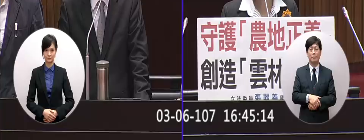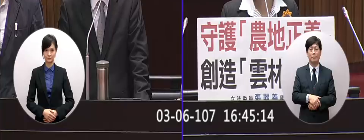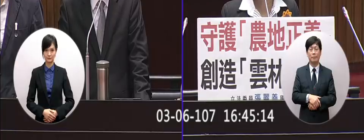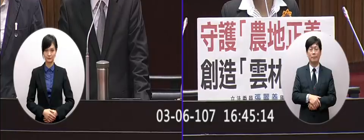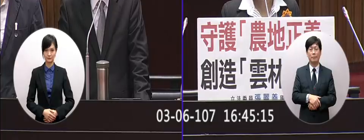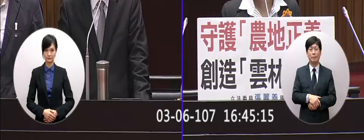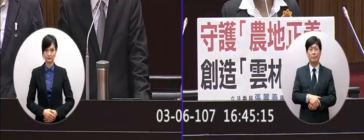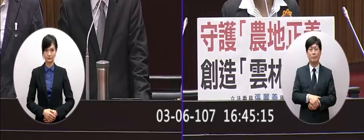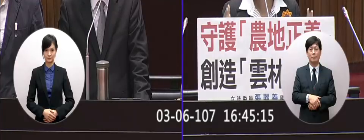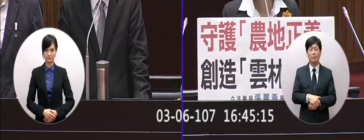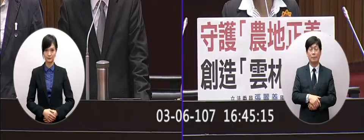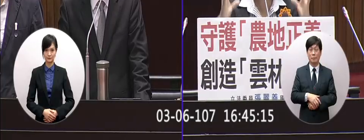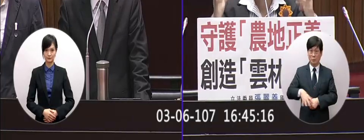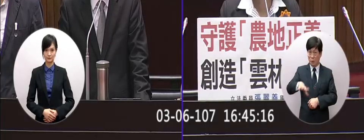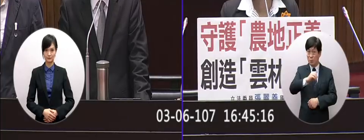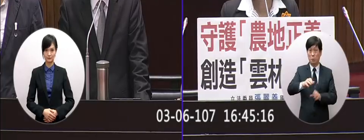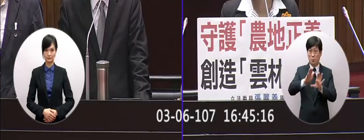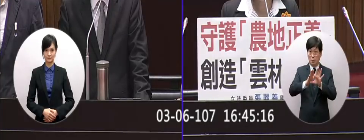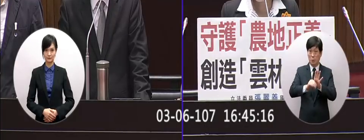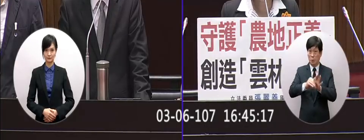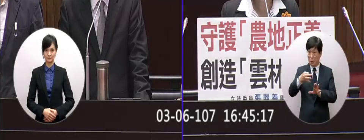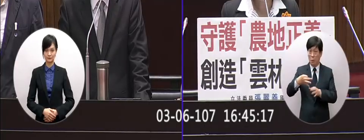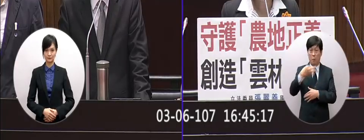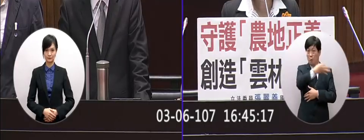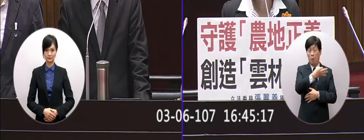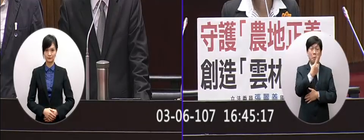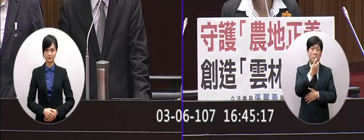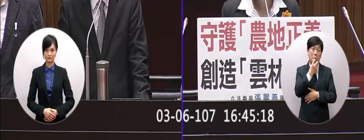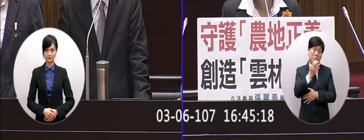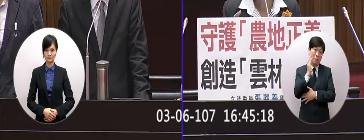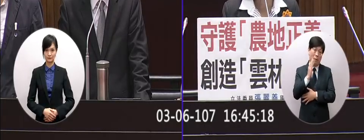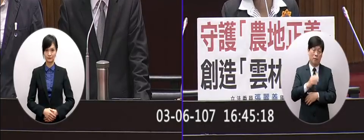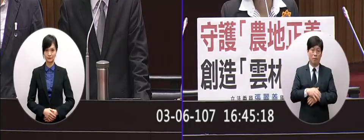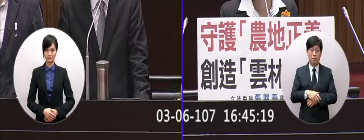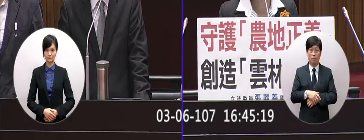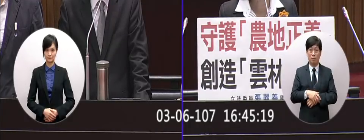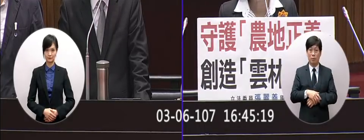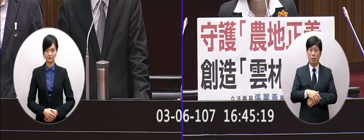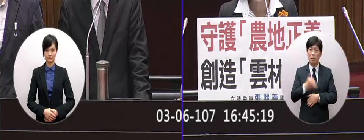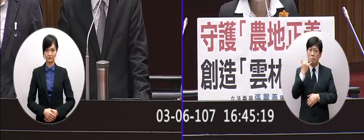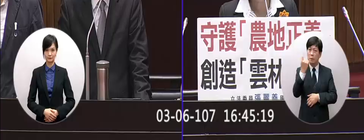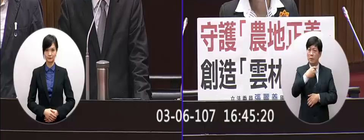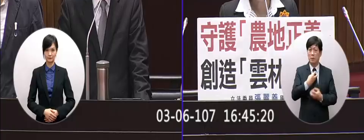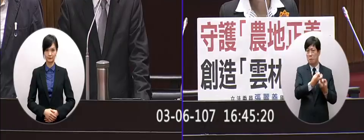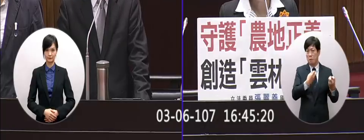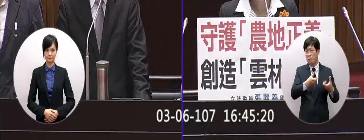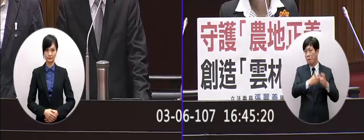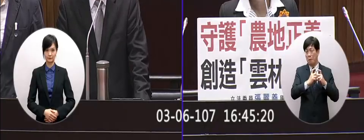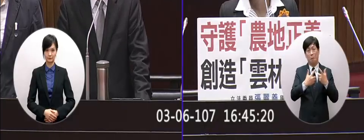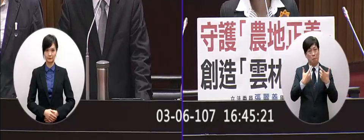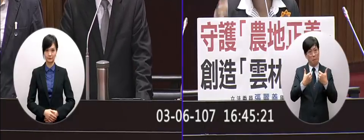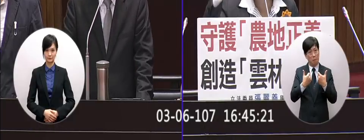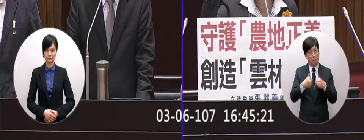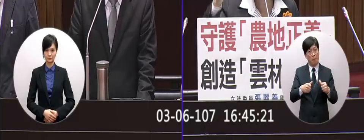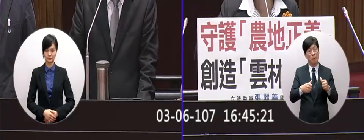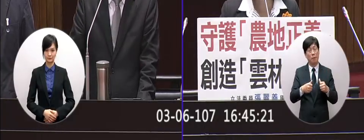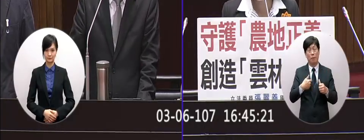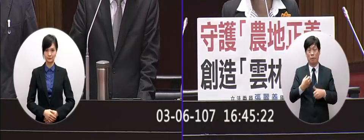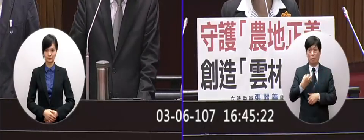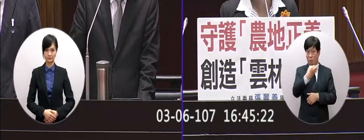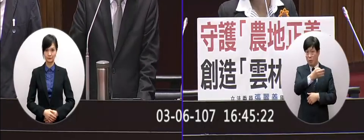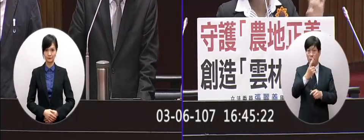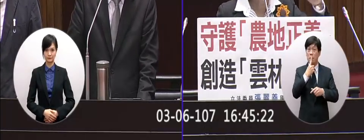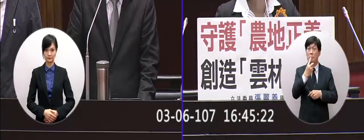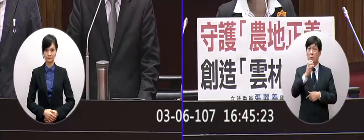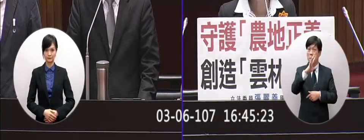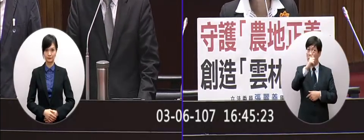所有的税收贡献给中央，有没有个合理正义的分配？上缴中央